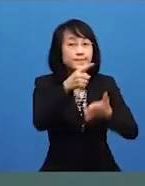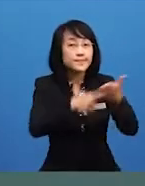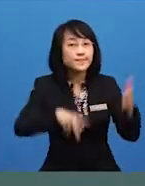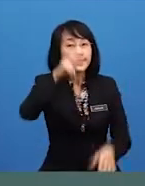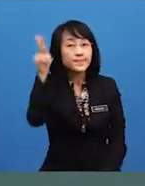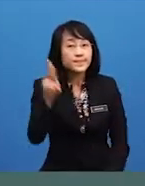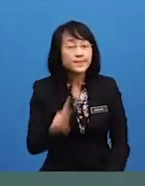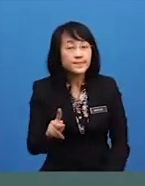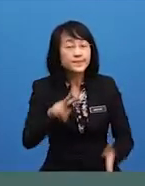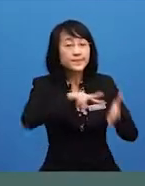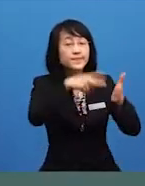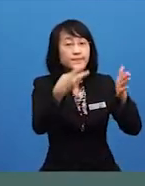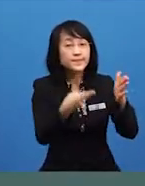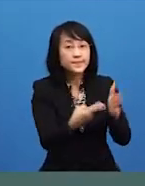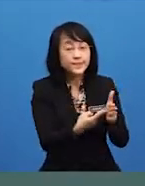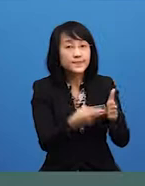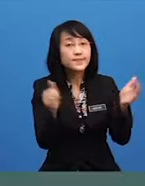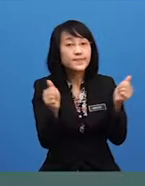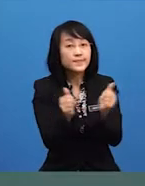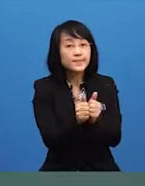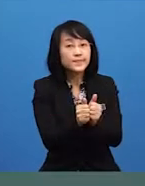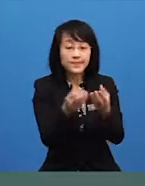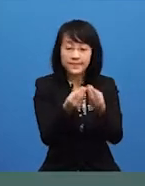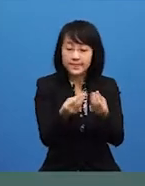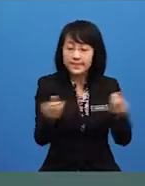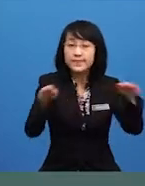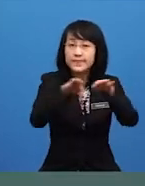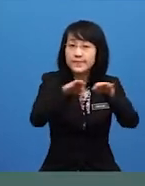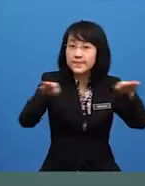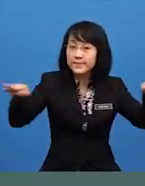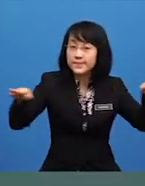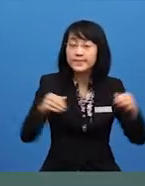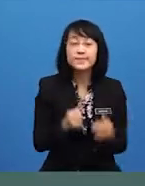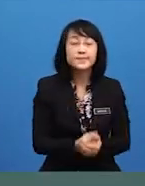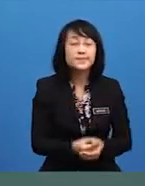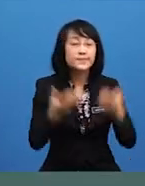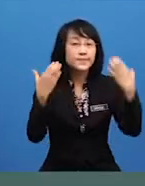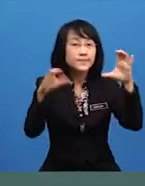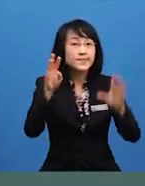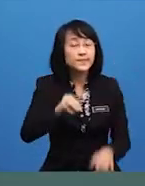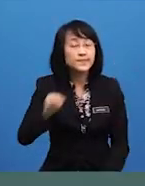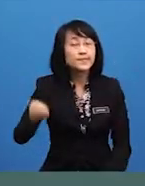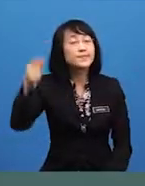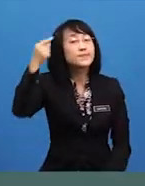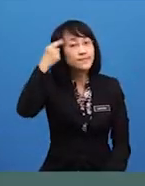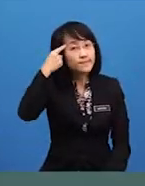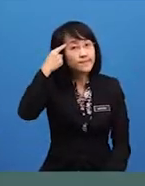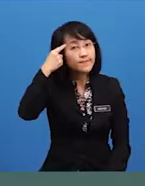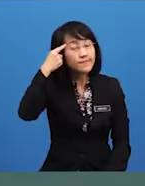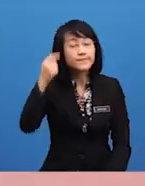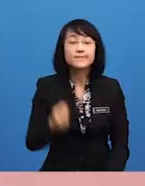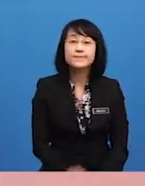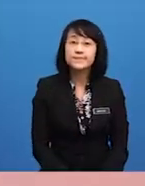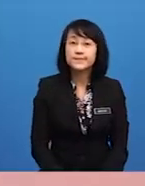apakah yang dimaksudkan dengan tanah pamah? Cuba murid-murid fikirkan